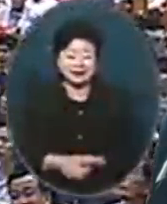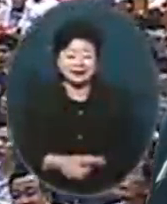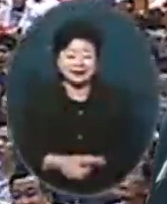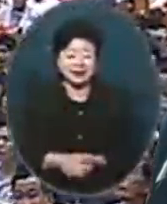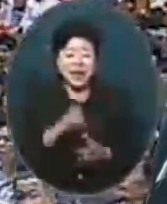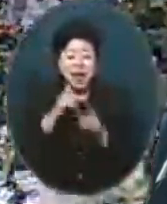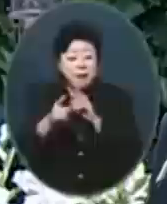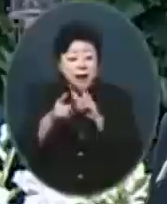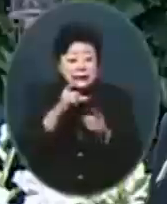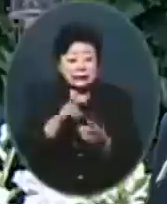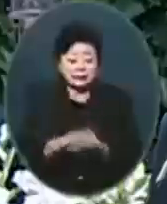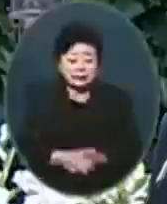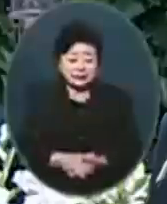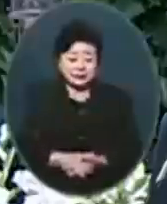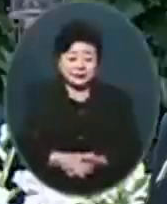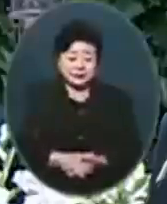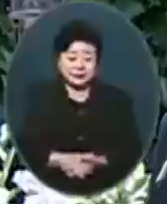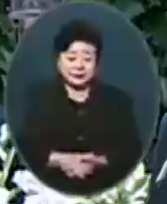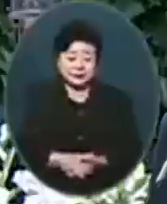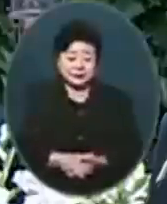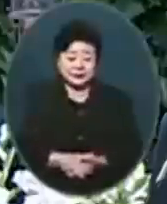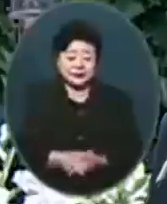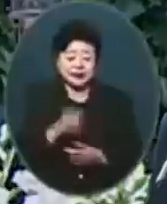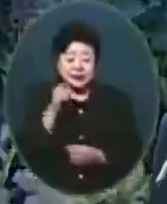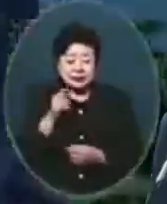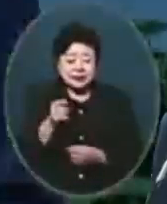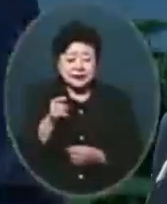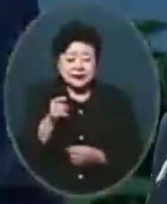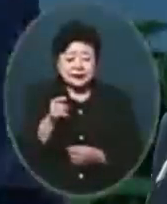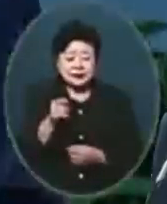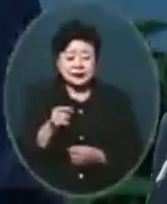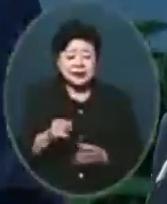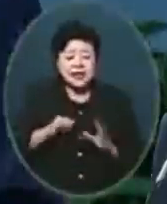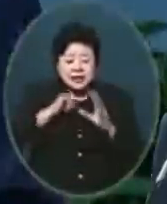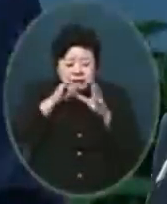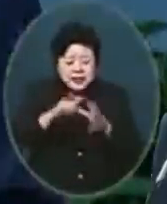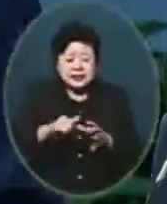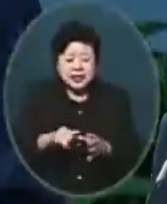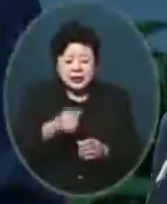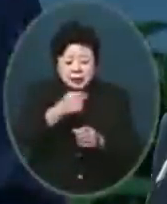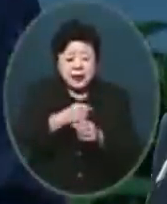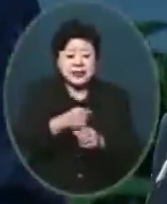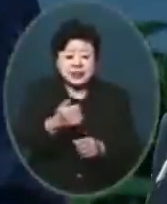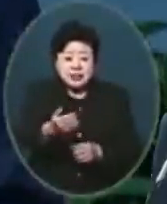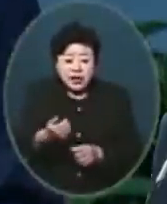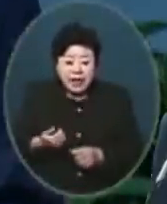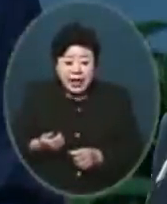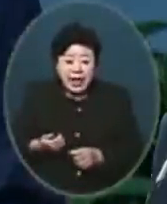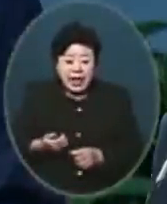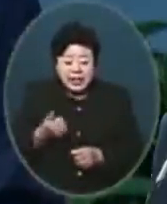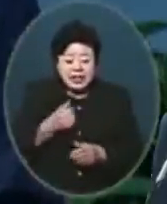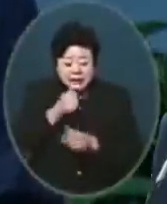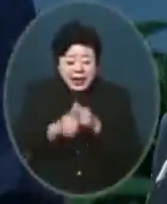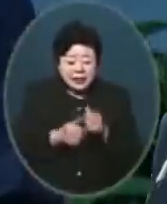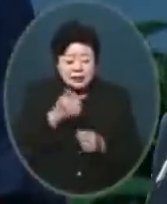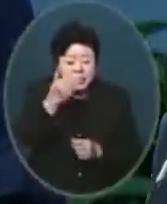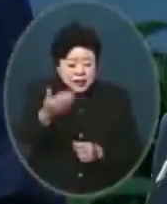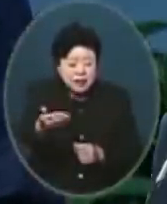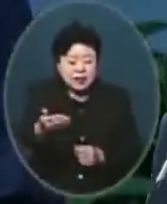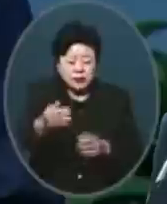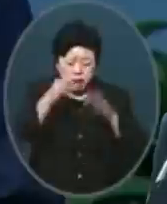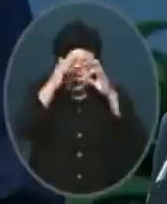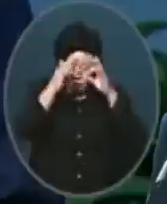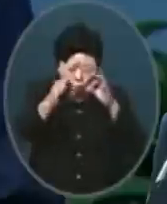이 말씀에 보면 이 세상을 짓기 전에 이미 하나님은 여러분을 다